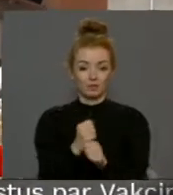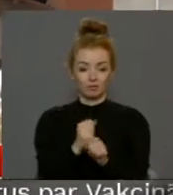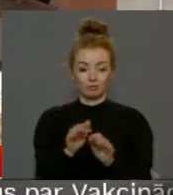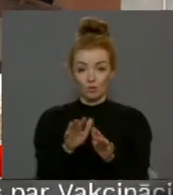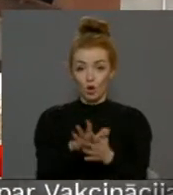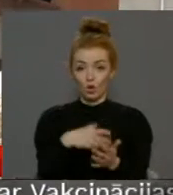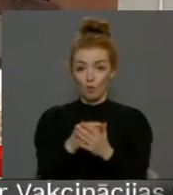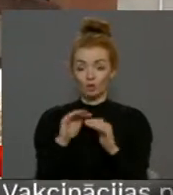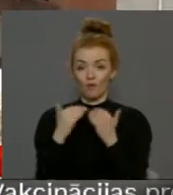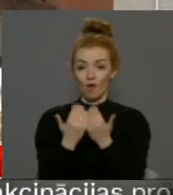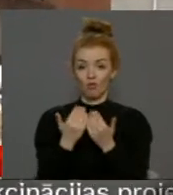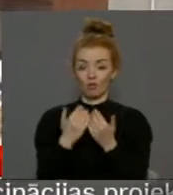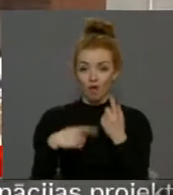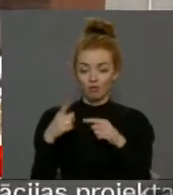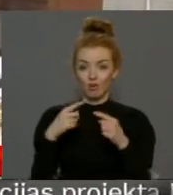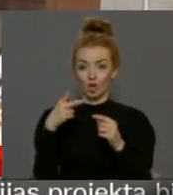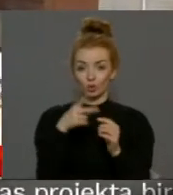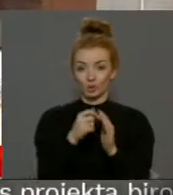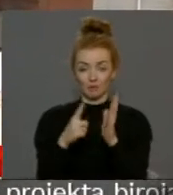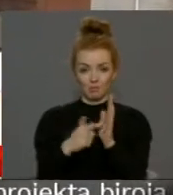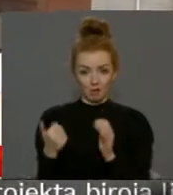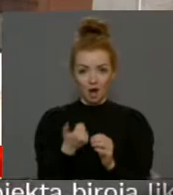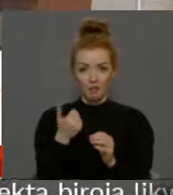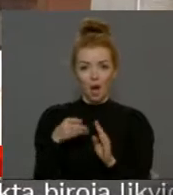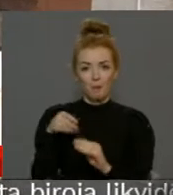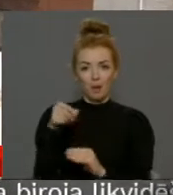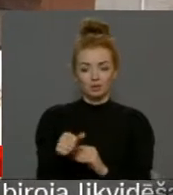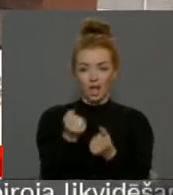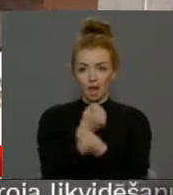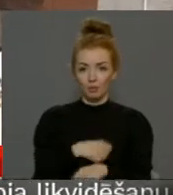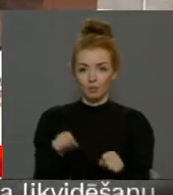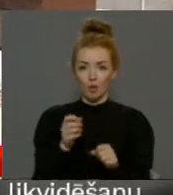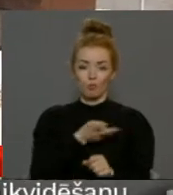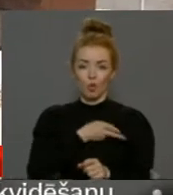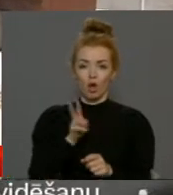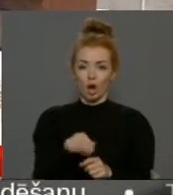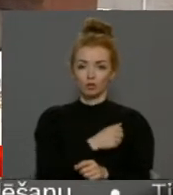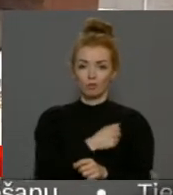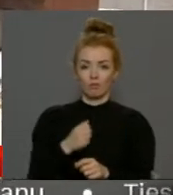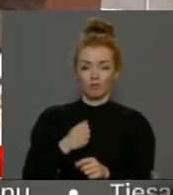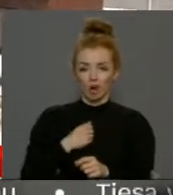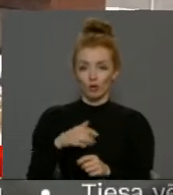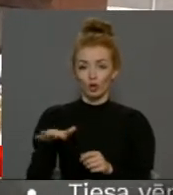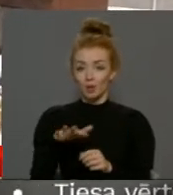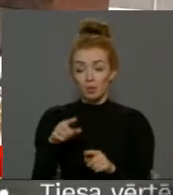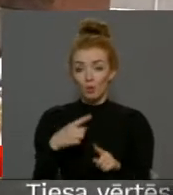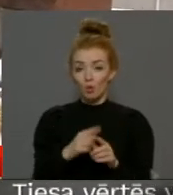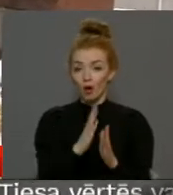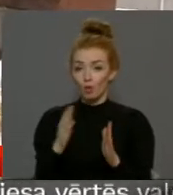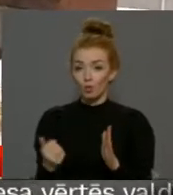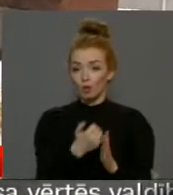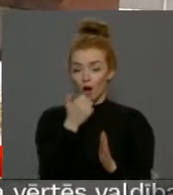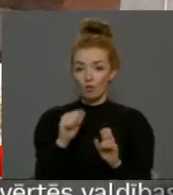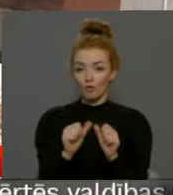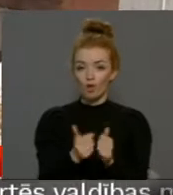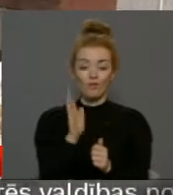tā atjaunošanas 2017. Gadā tas apmaksājas rehabilitāciju bojāgājušo karavīru ģimenēm un katru gadu veido